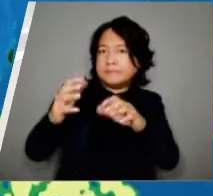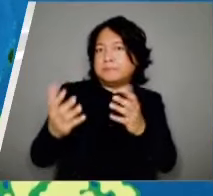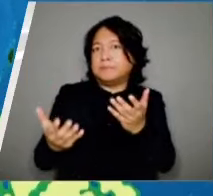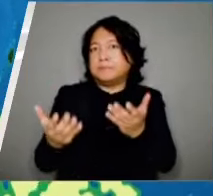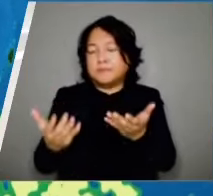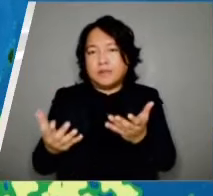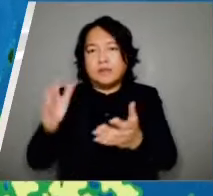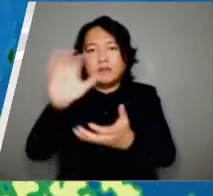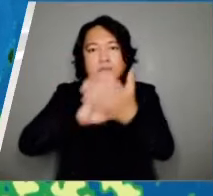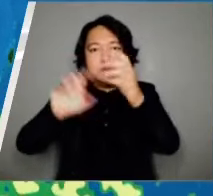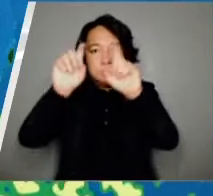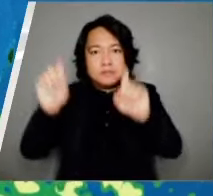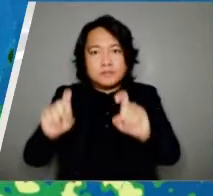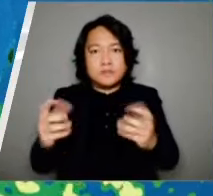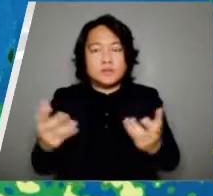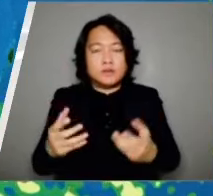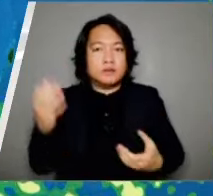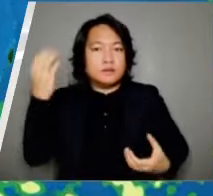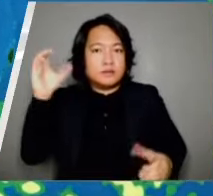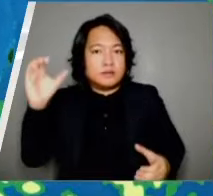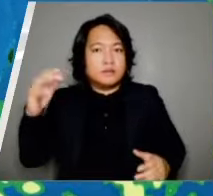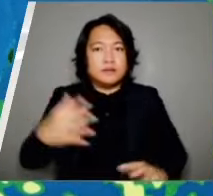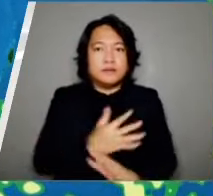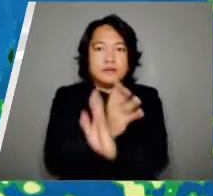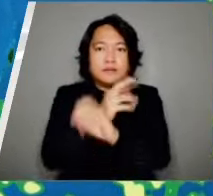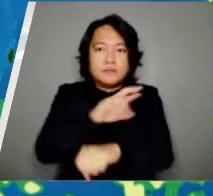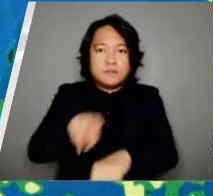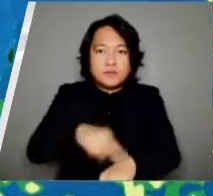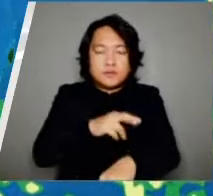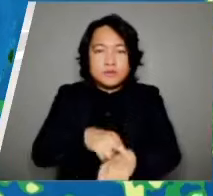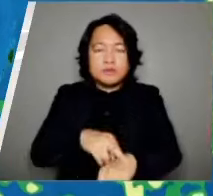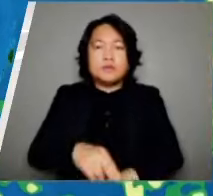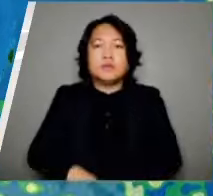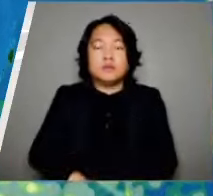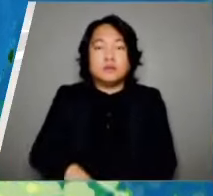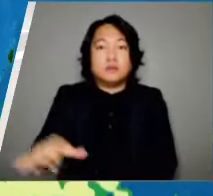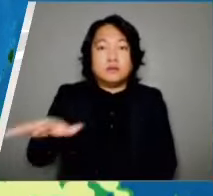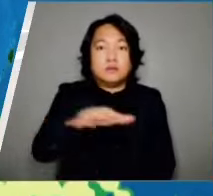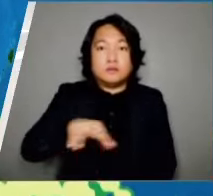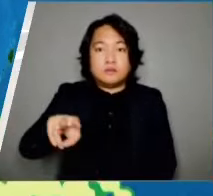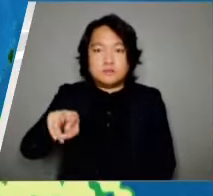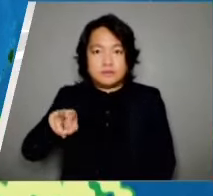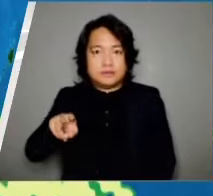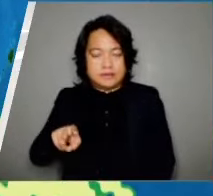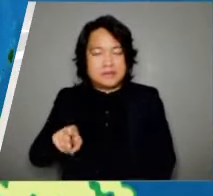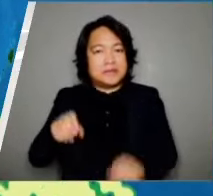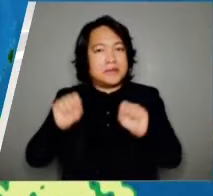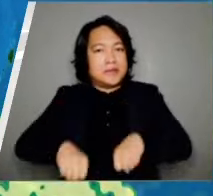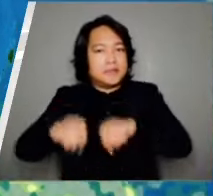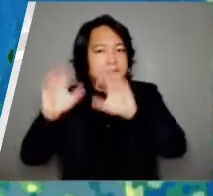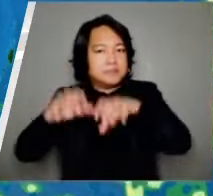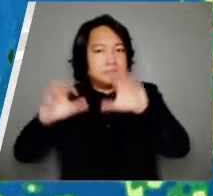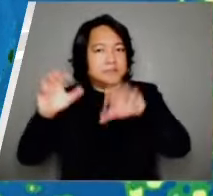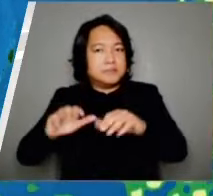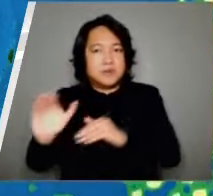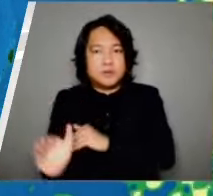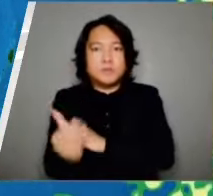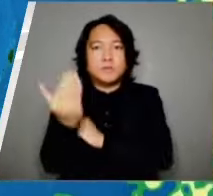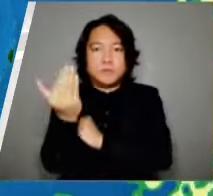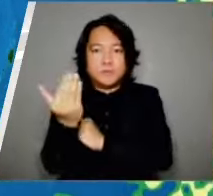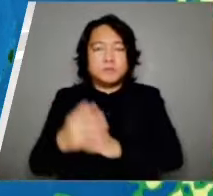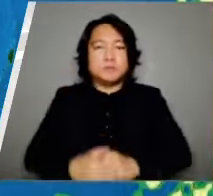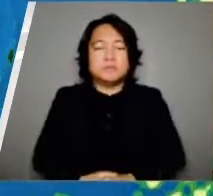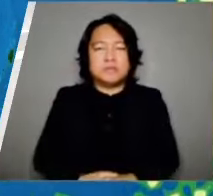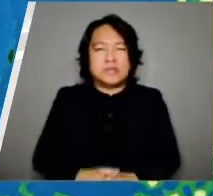lang sa Caraga, Davao Region at Soccsaryen sa Mindanao na posibleng ulanin simula bukas ng umaga. Dadami pa ang uulaning